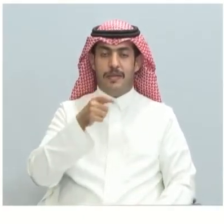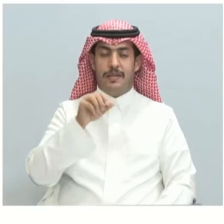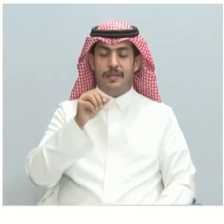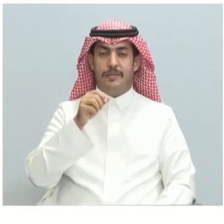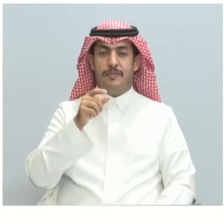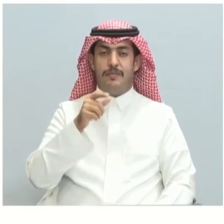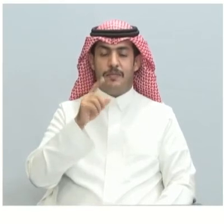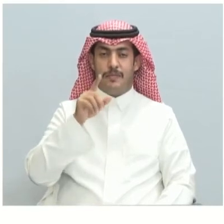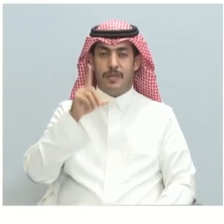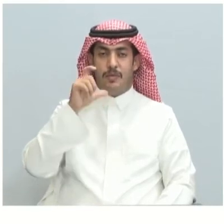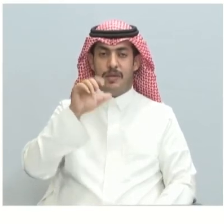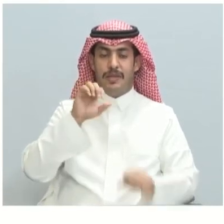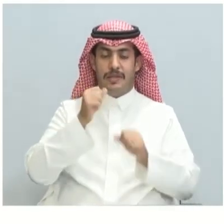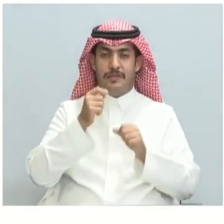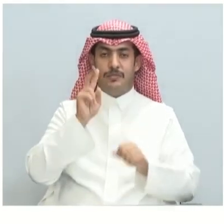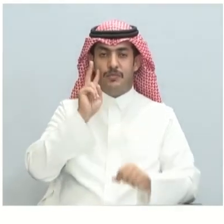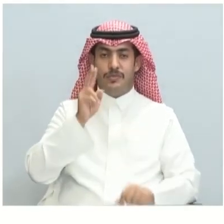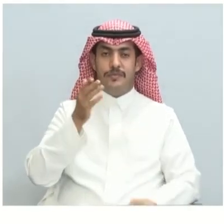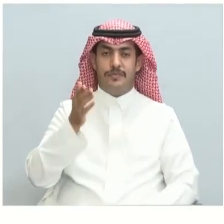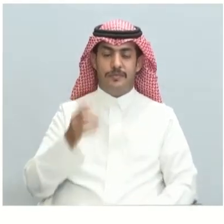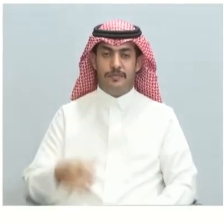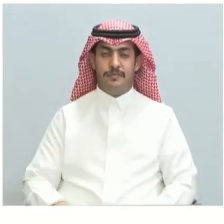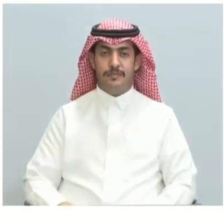الكسر غير فعلي على صوره عدد مبدعين